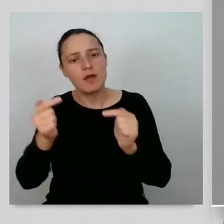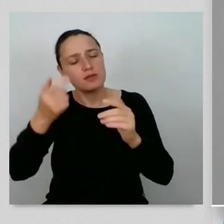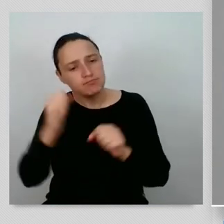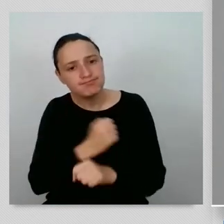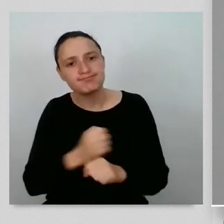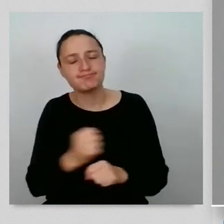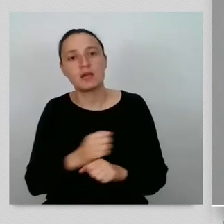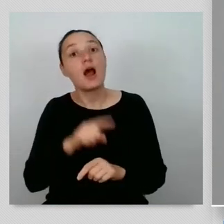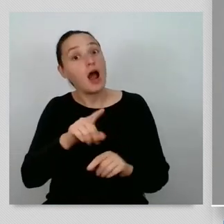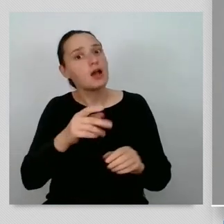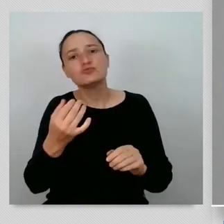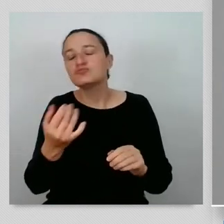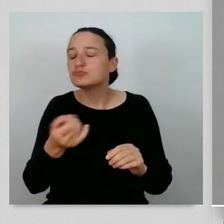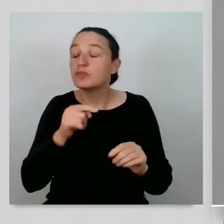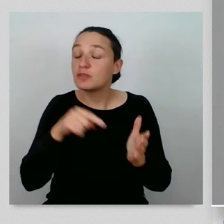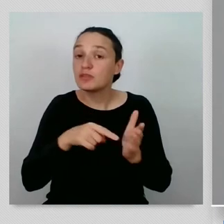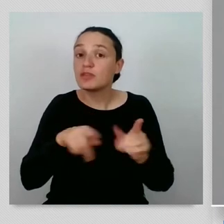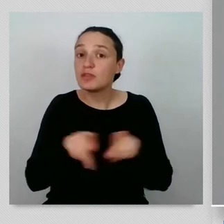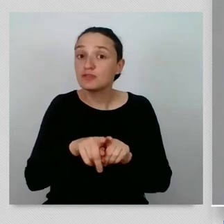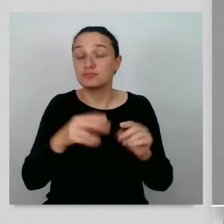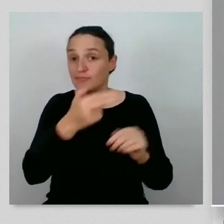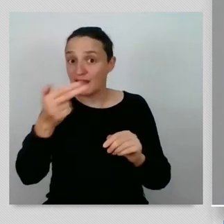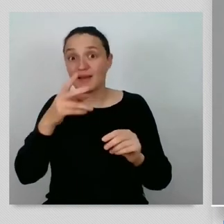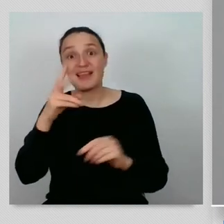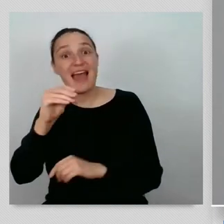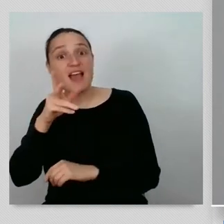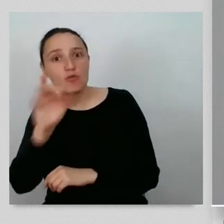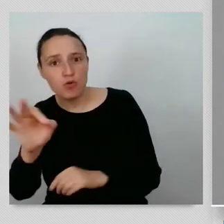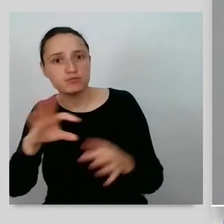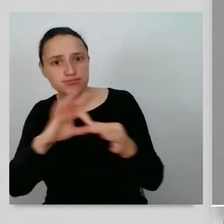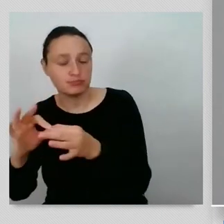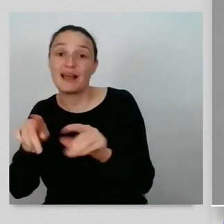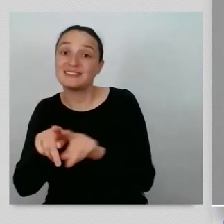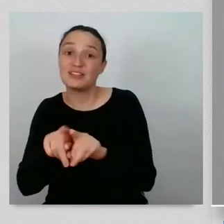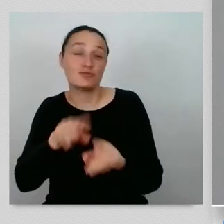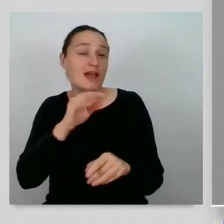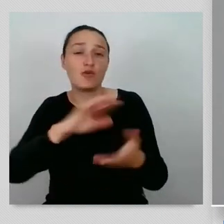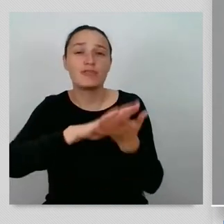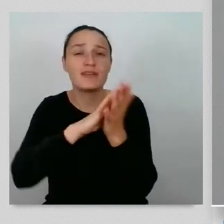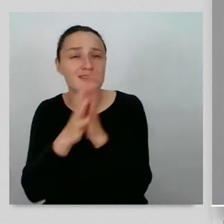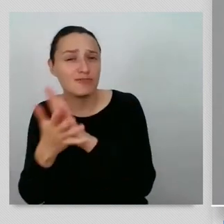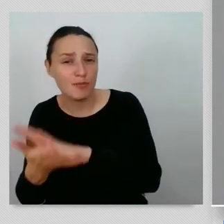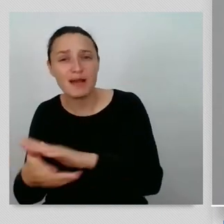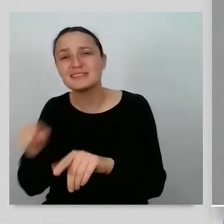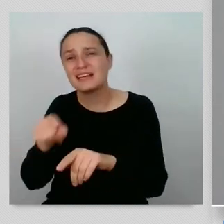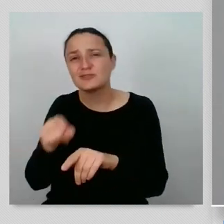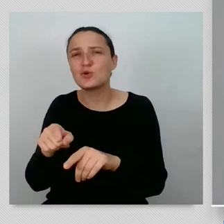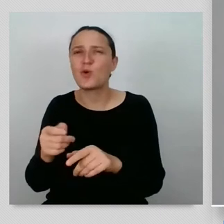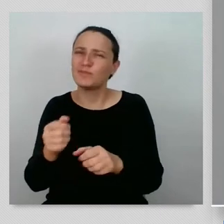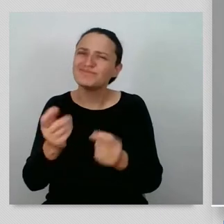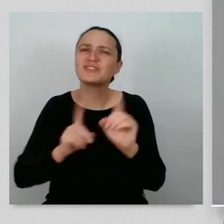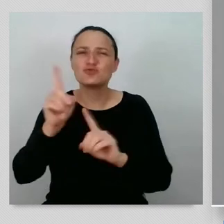ja zawsze łączę te dwa elementy i transformacji energetycznej no jest poddana bardzo wielu też takim prostym,